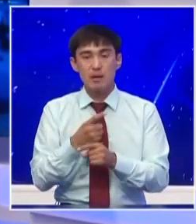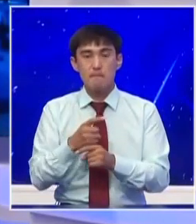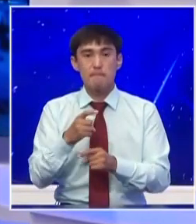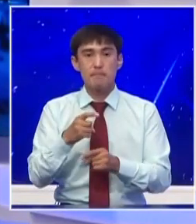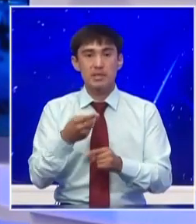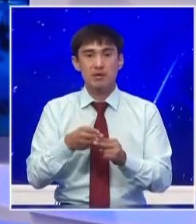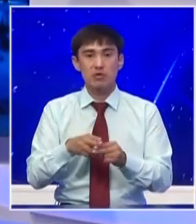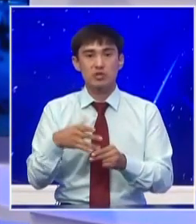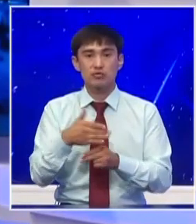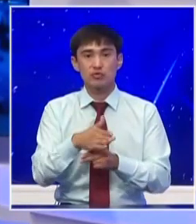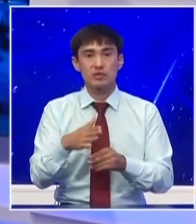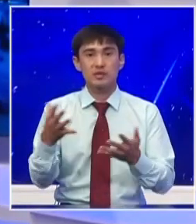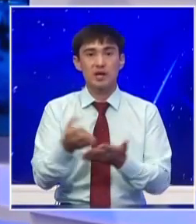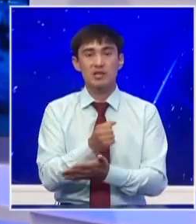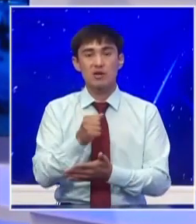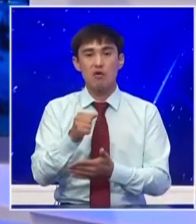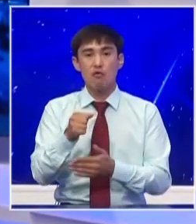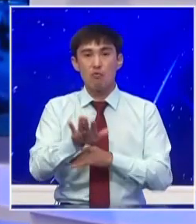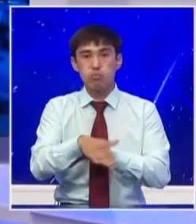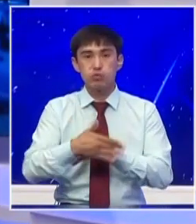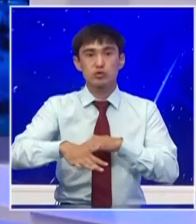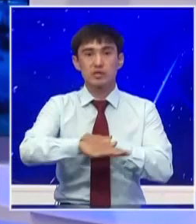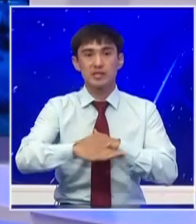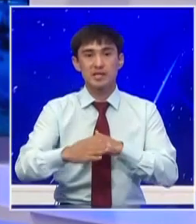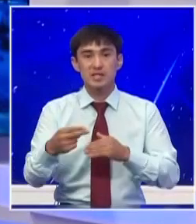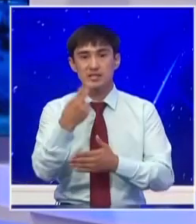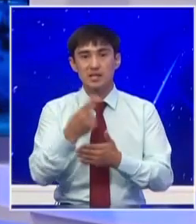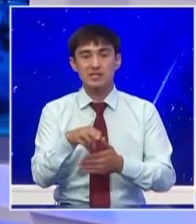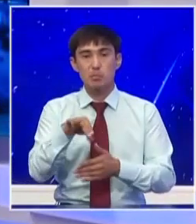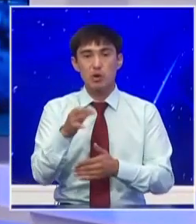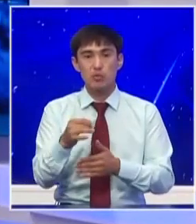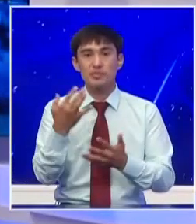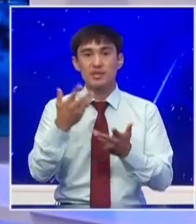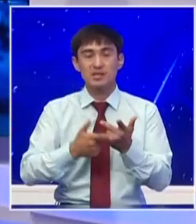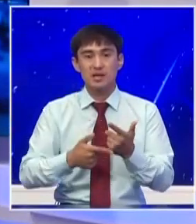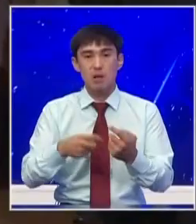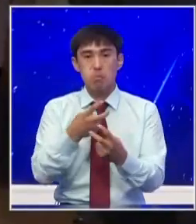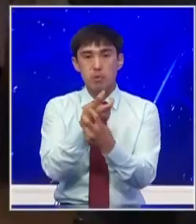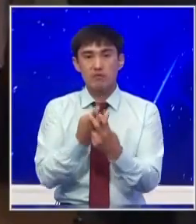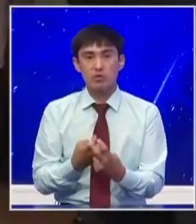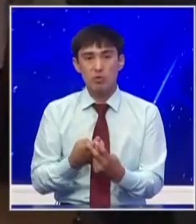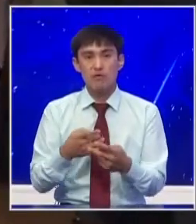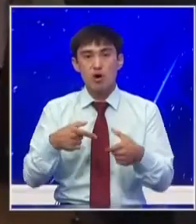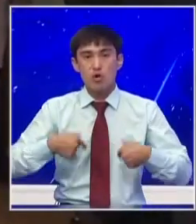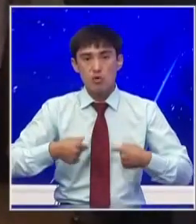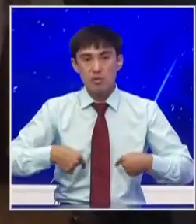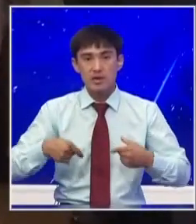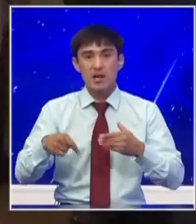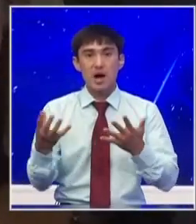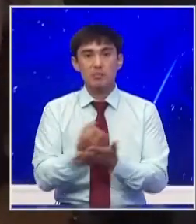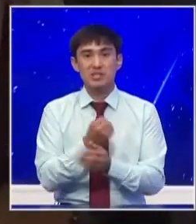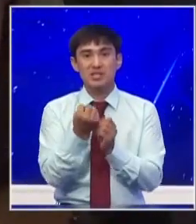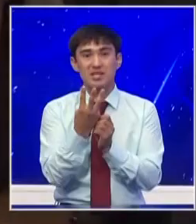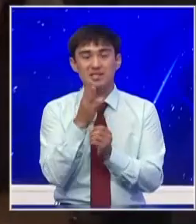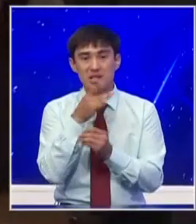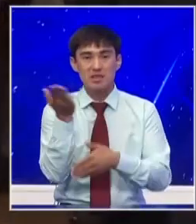млекопитающего, найденные в пустыне Ика, выставлены в столице Перу. Несколько позвонков, ребер и часть таза были обнаружены 13 лет